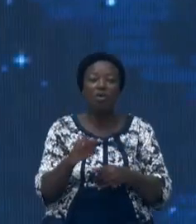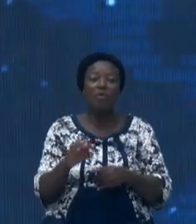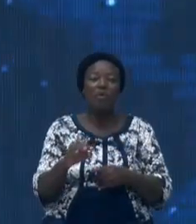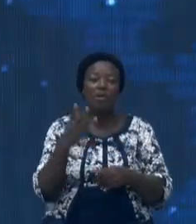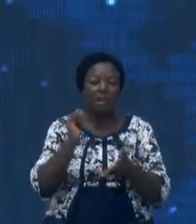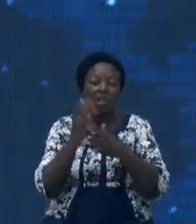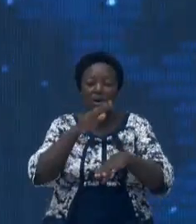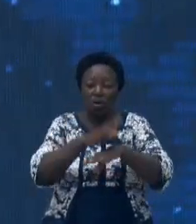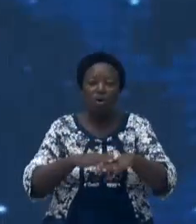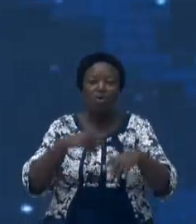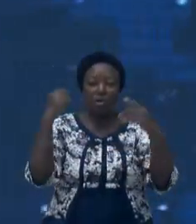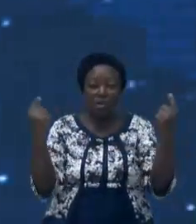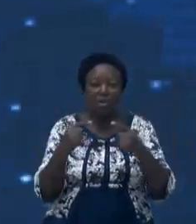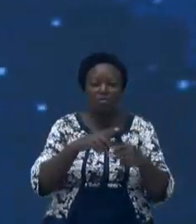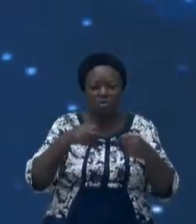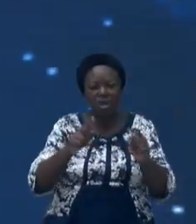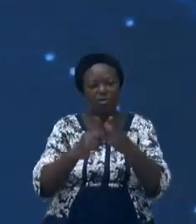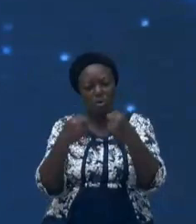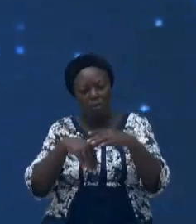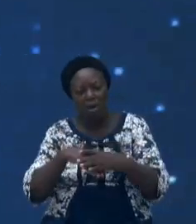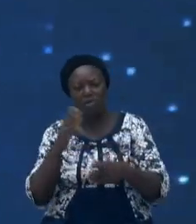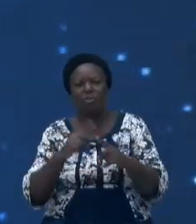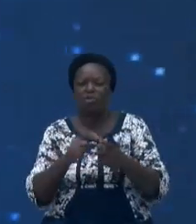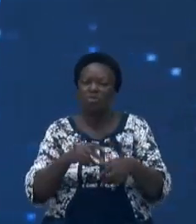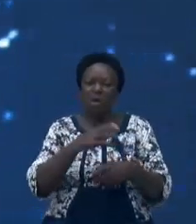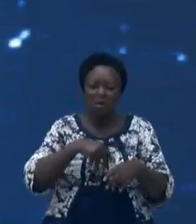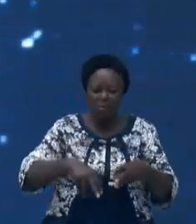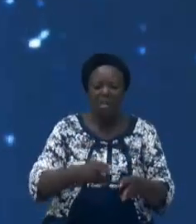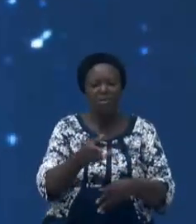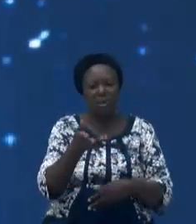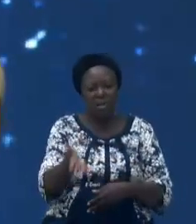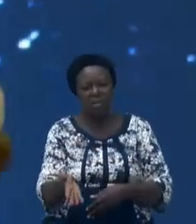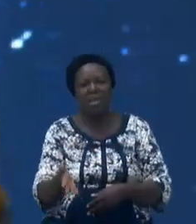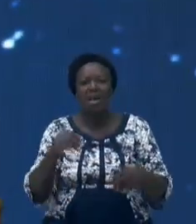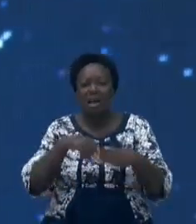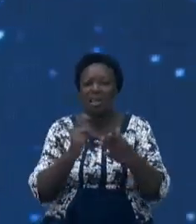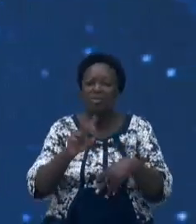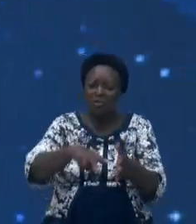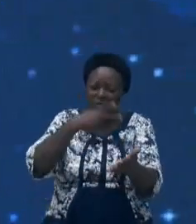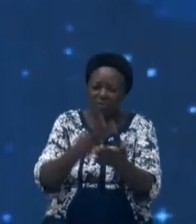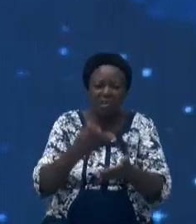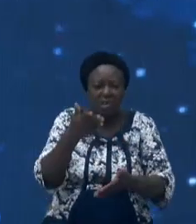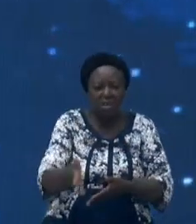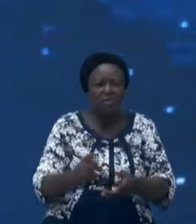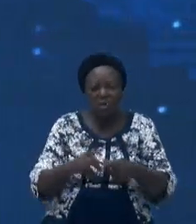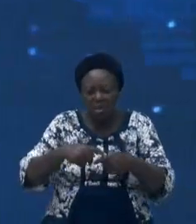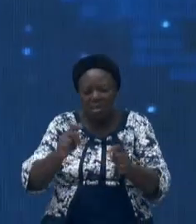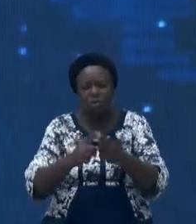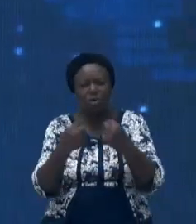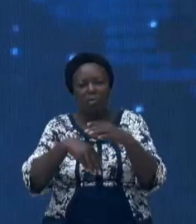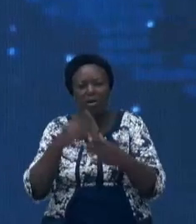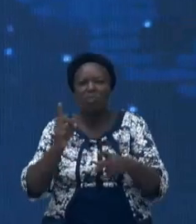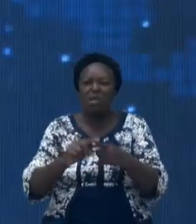chalier pas les gènes les comptes des tpg tu essaies d'en sauter métier dans le puits